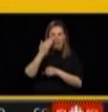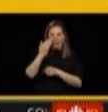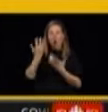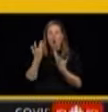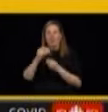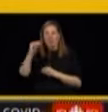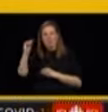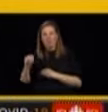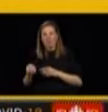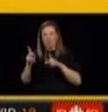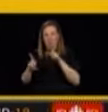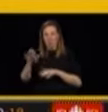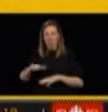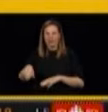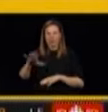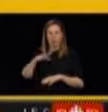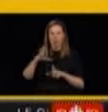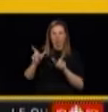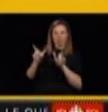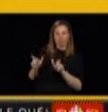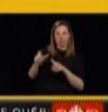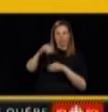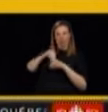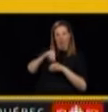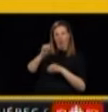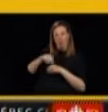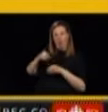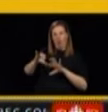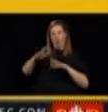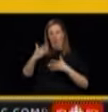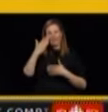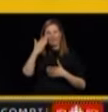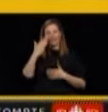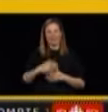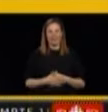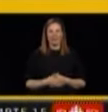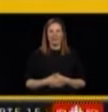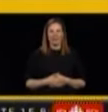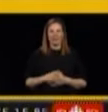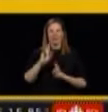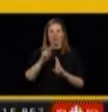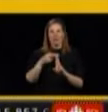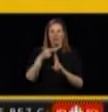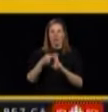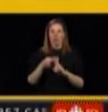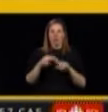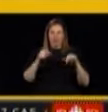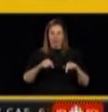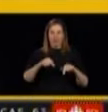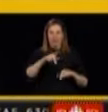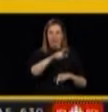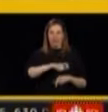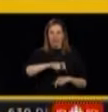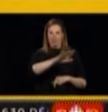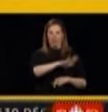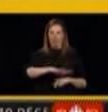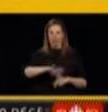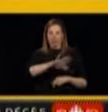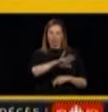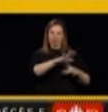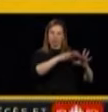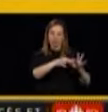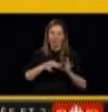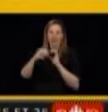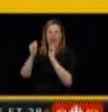avoir une idée plus juste de qui est immunisé dans la collectivité québécoise? Le Québec fait partie d'un consensus canadien